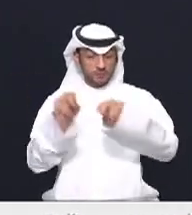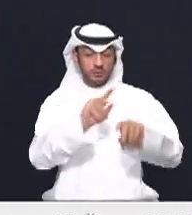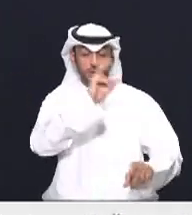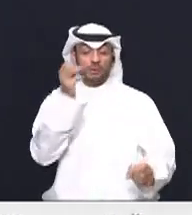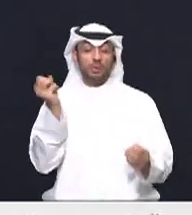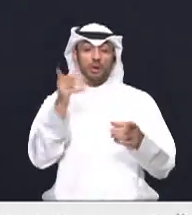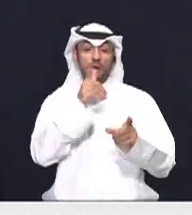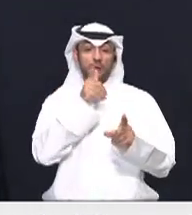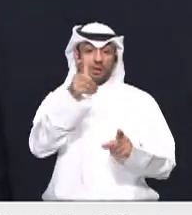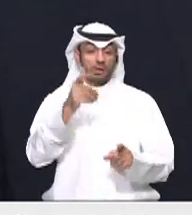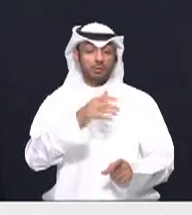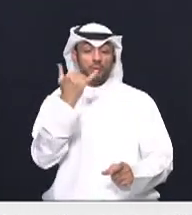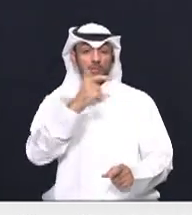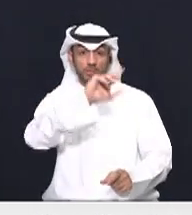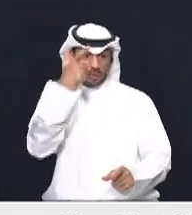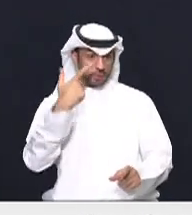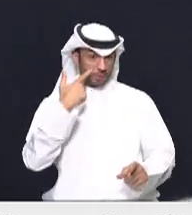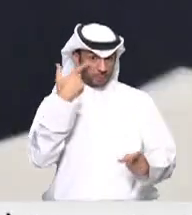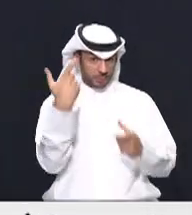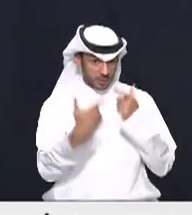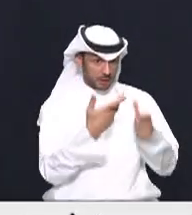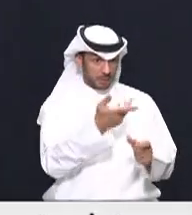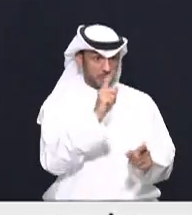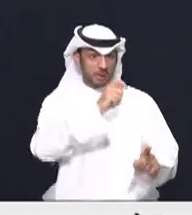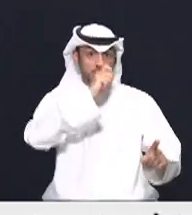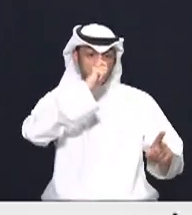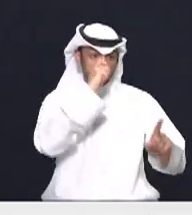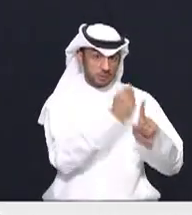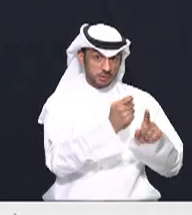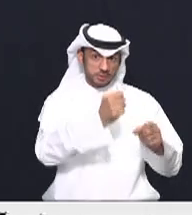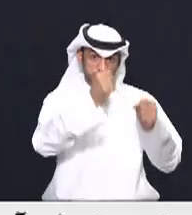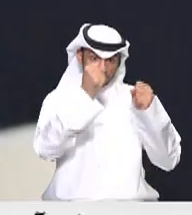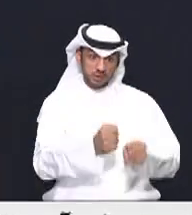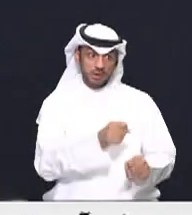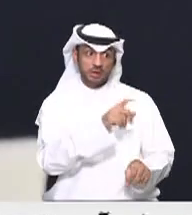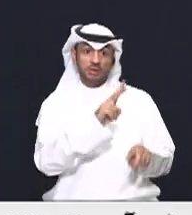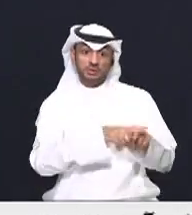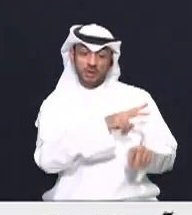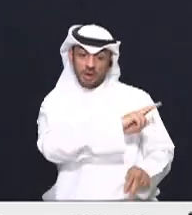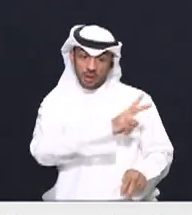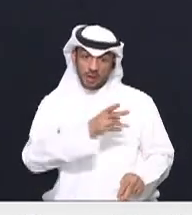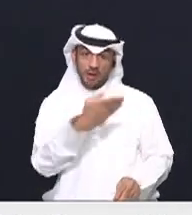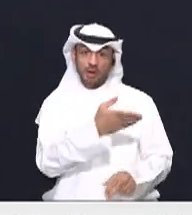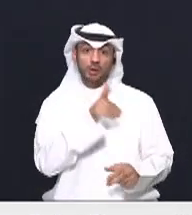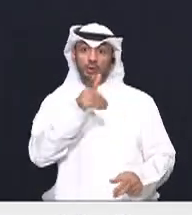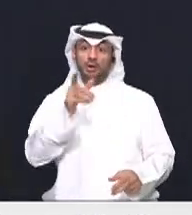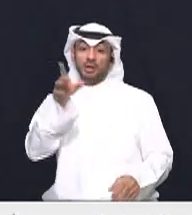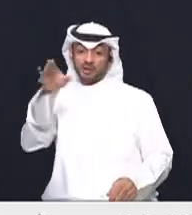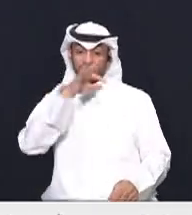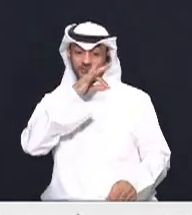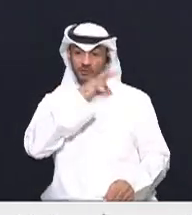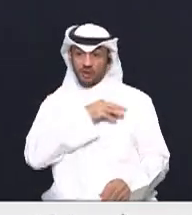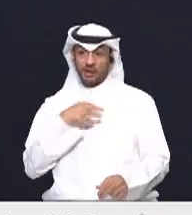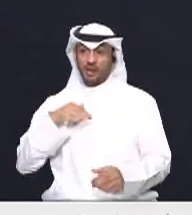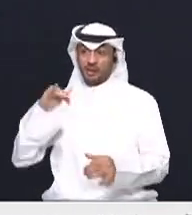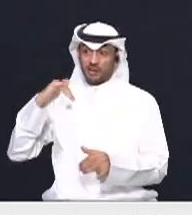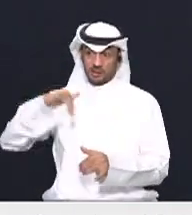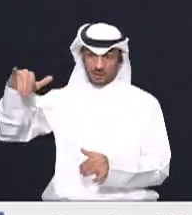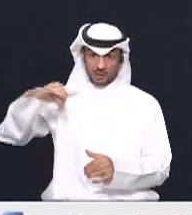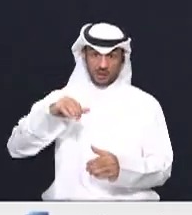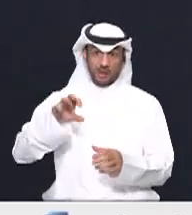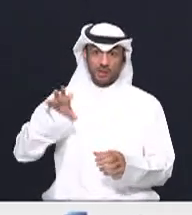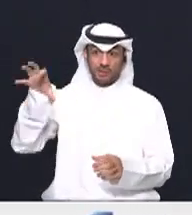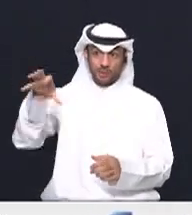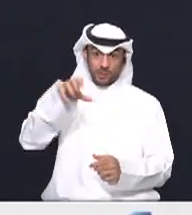هناك متابعة ومحاسبة للقرارات، أن لا تكون القرارات فقط لمصالح دول محددة هي الدول الخمس